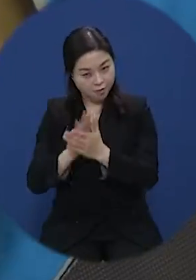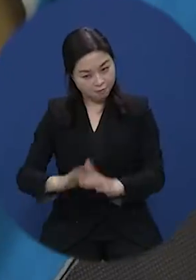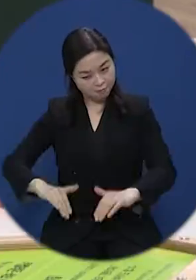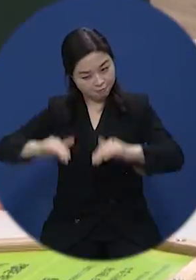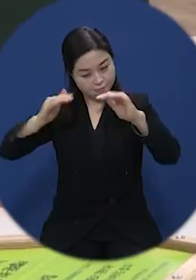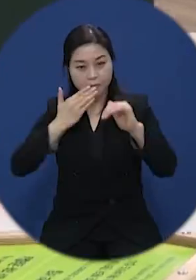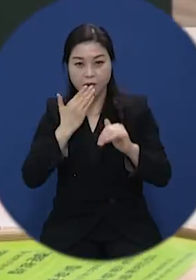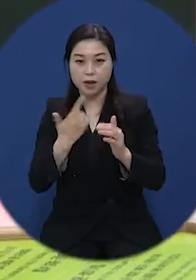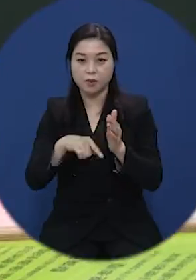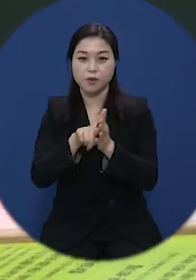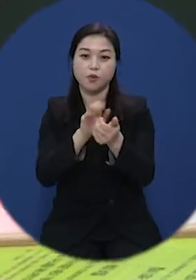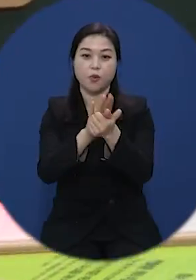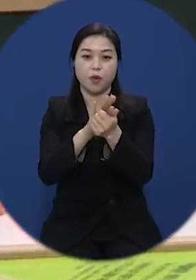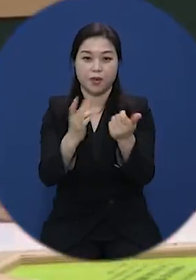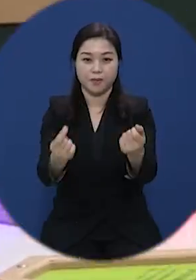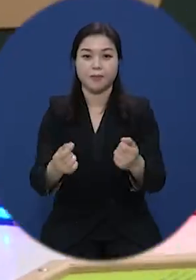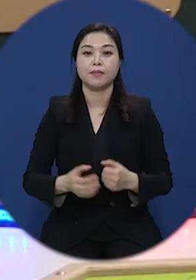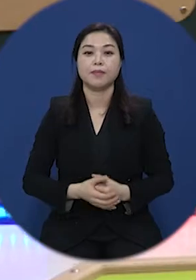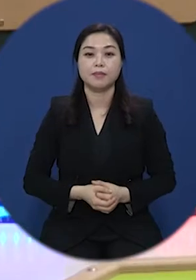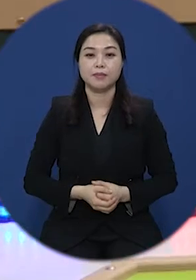나가도록 돕고 있습니다.